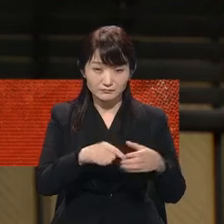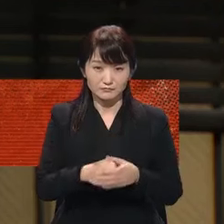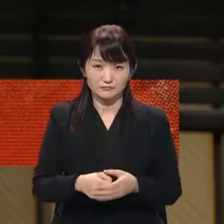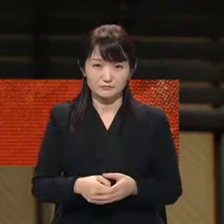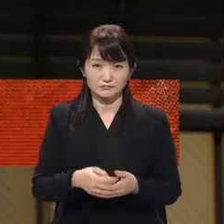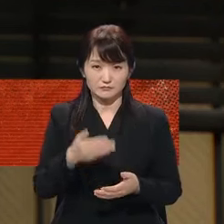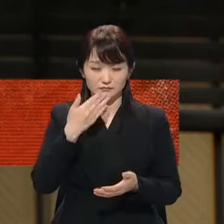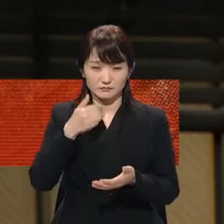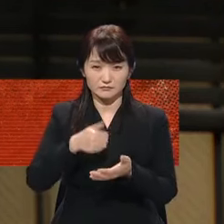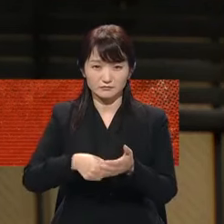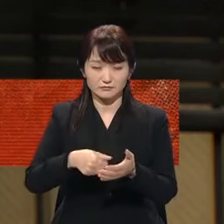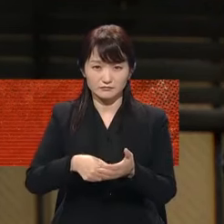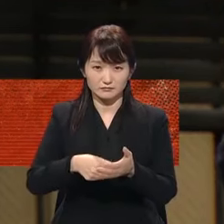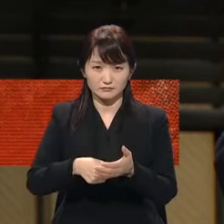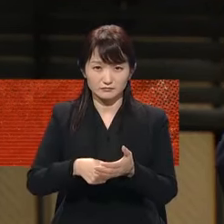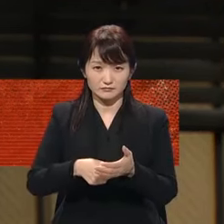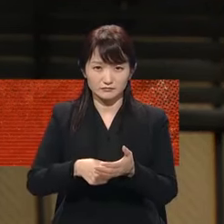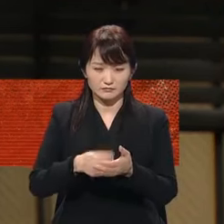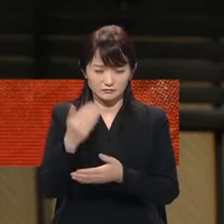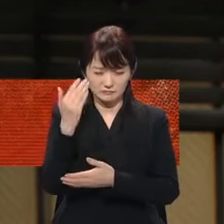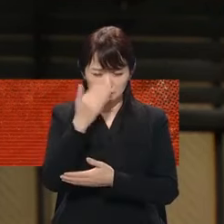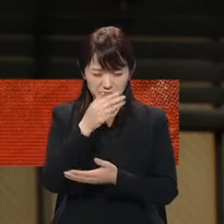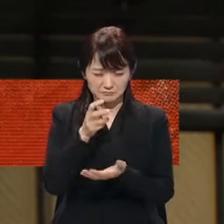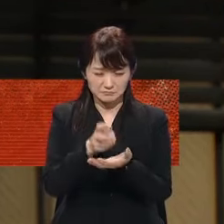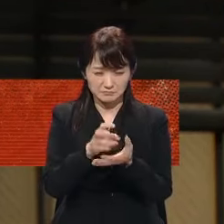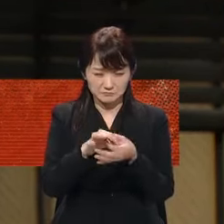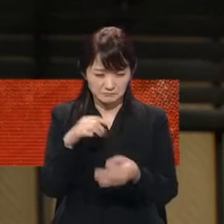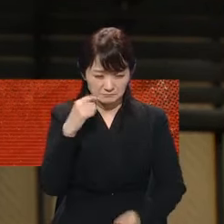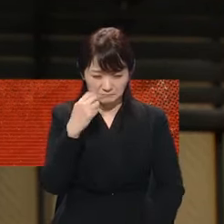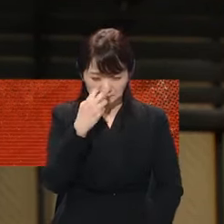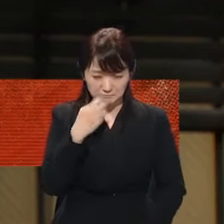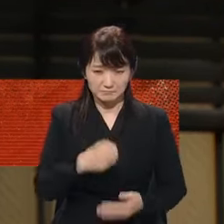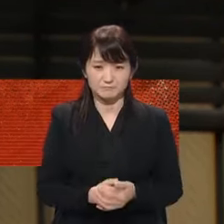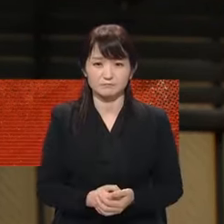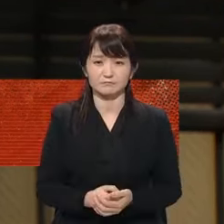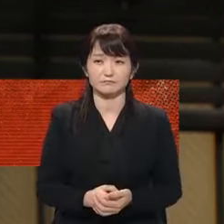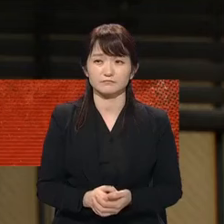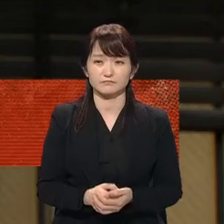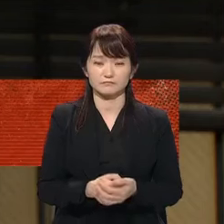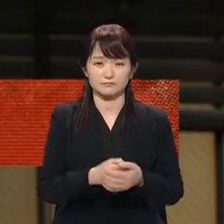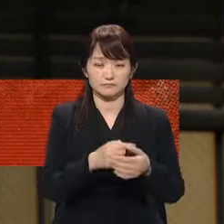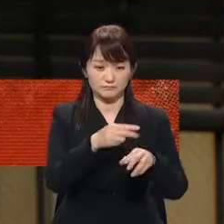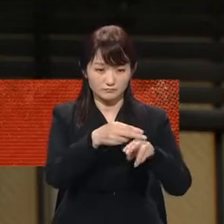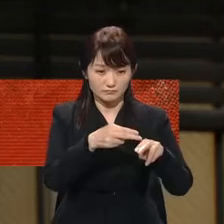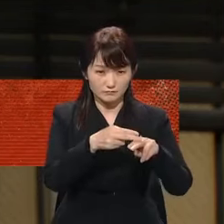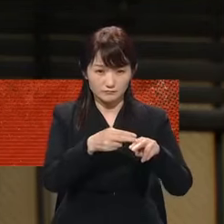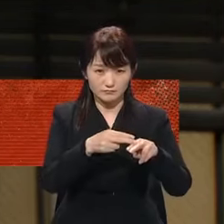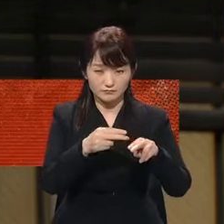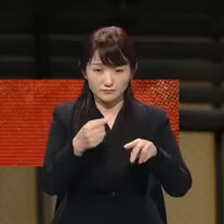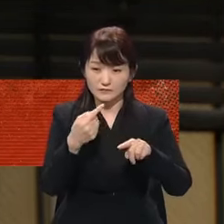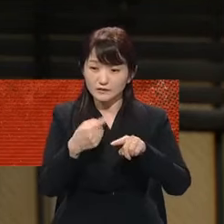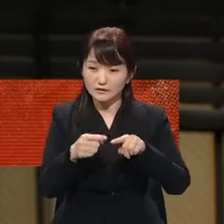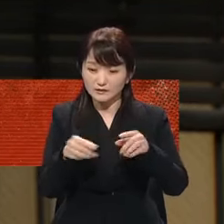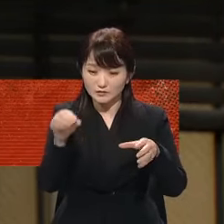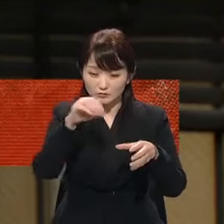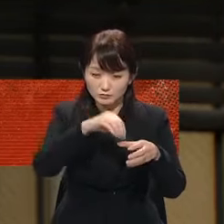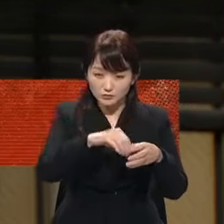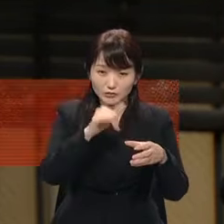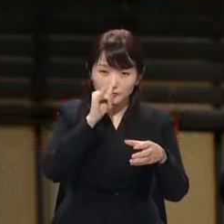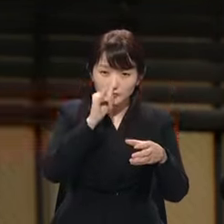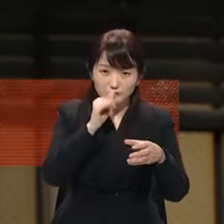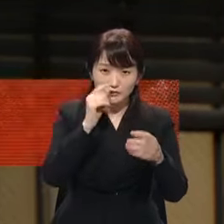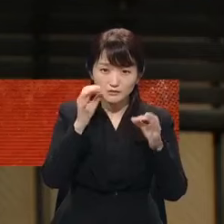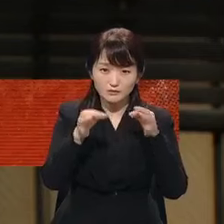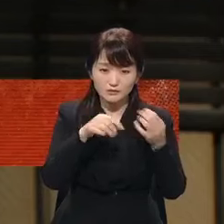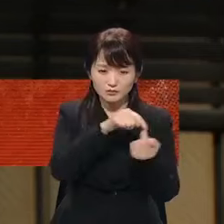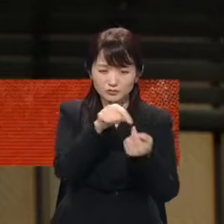하고 있습니다. 그래서 이물질의 종류에 따라서 예를 들어서 뭐 유류조각, 칼날 이런 건 뭐 5일씩 한다, 영업정지까지 시킬 수 있도록 돼 있습니다. 그동안